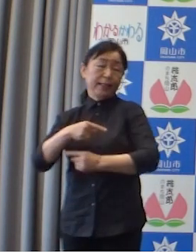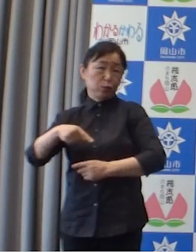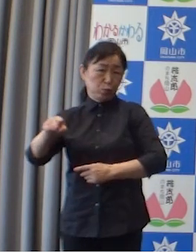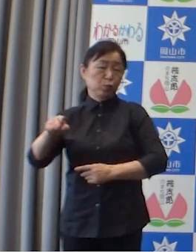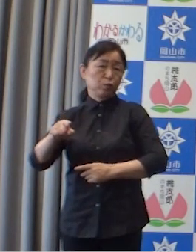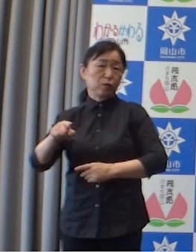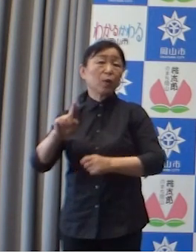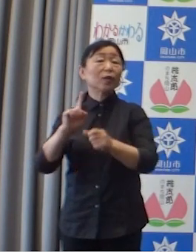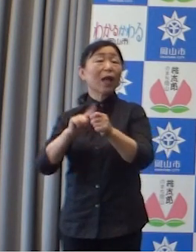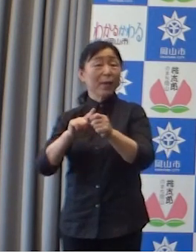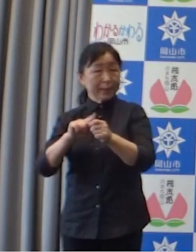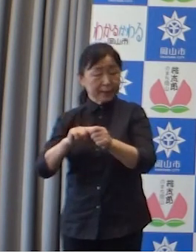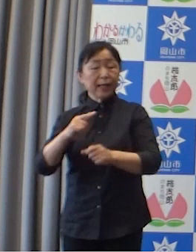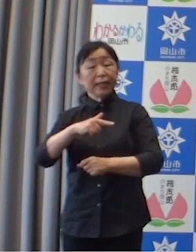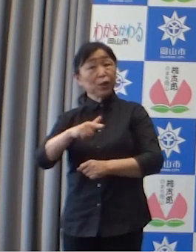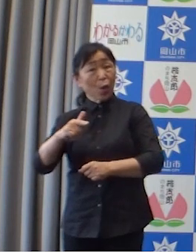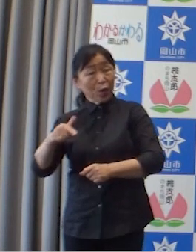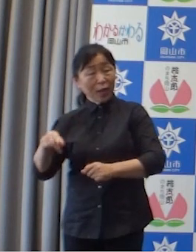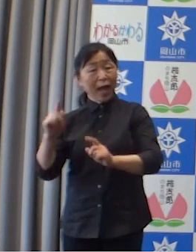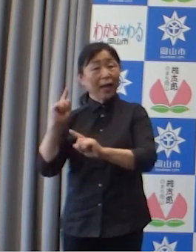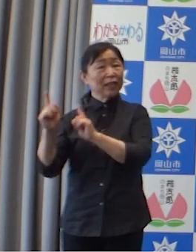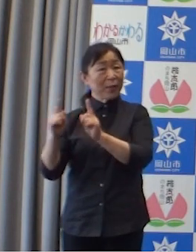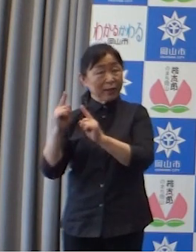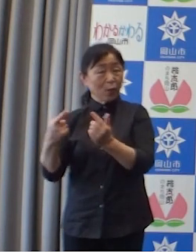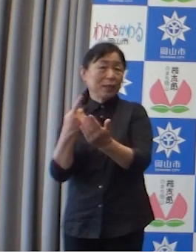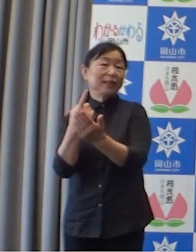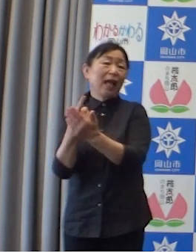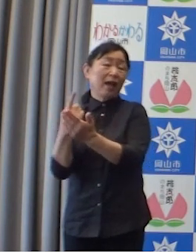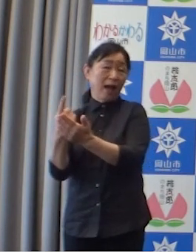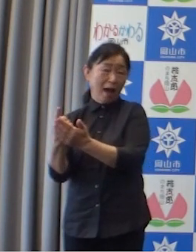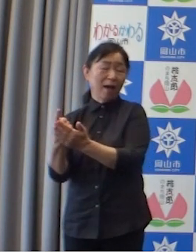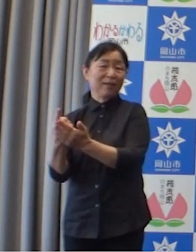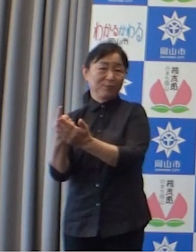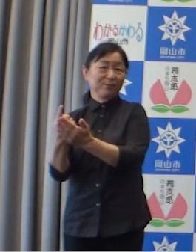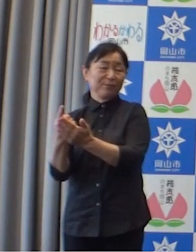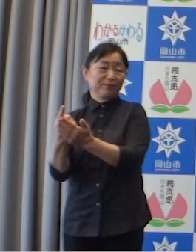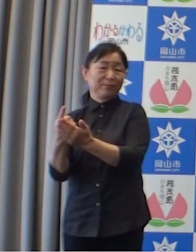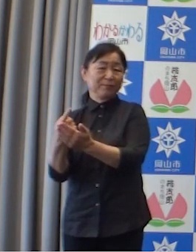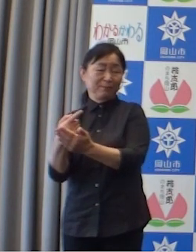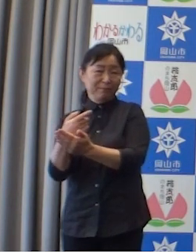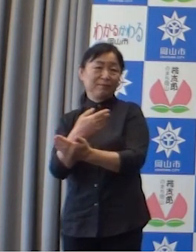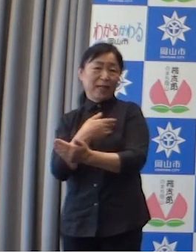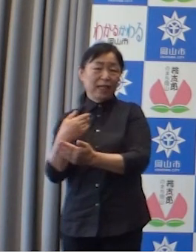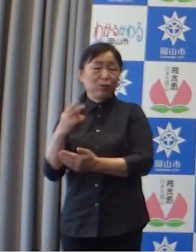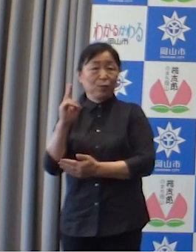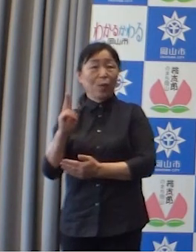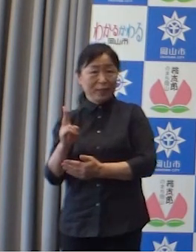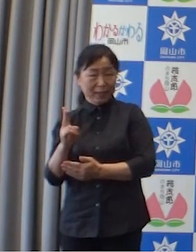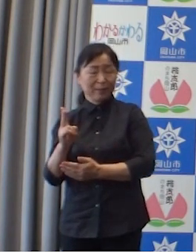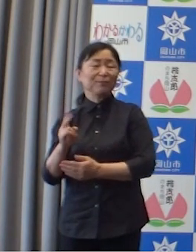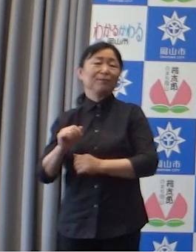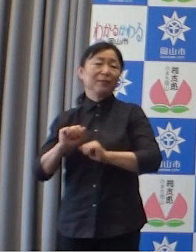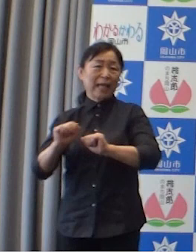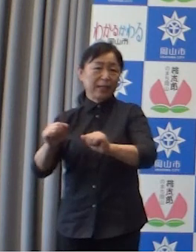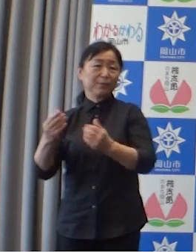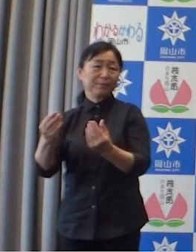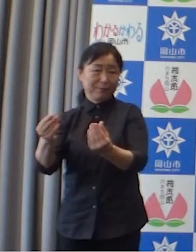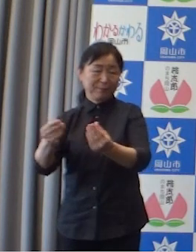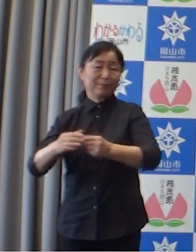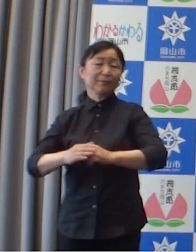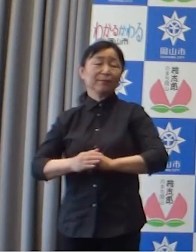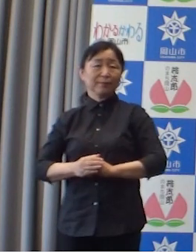からさまざまなイベントに参加したりですね、そんなことをしていきながら、